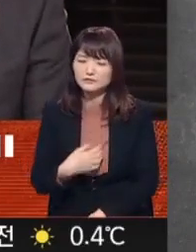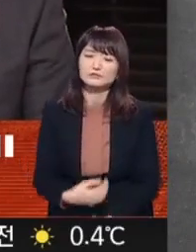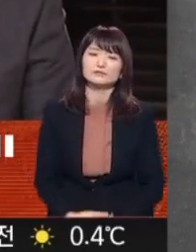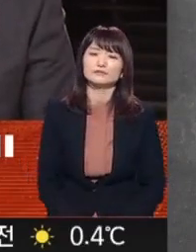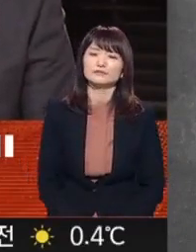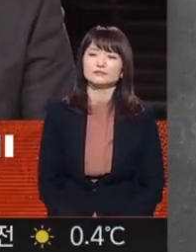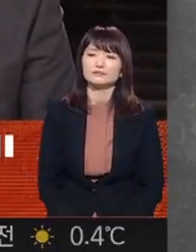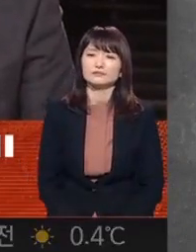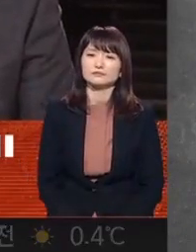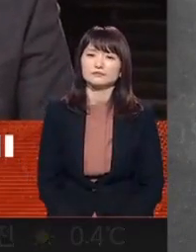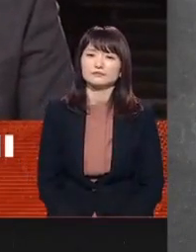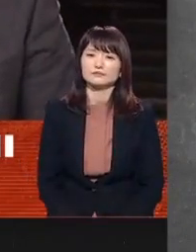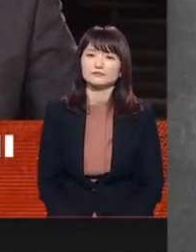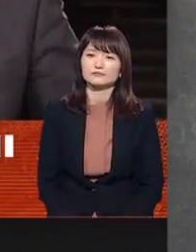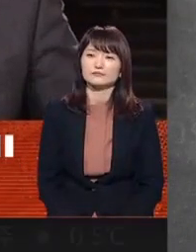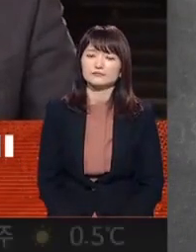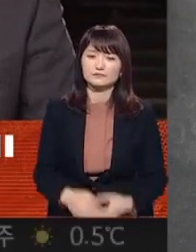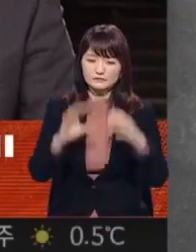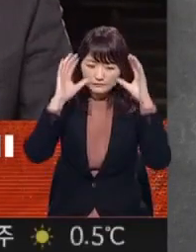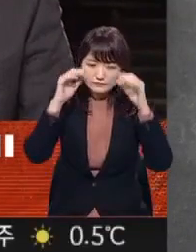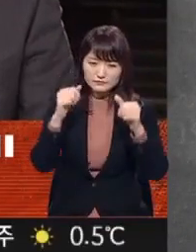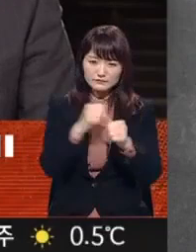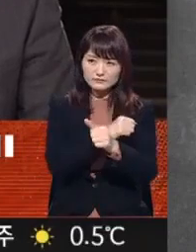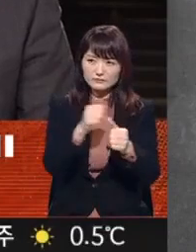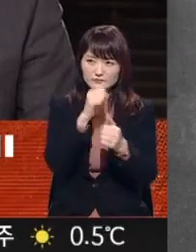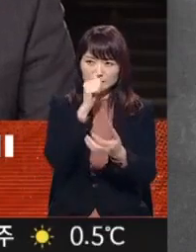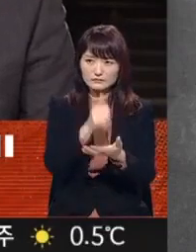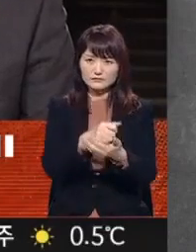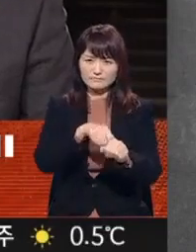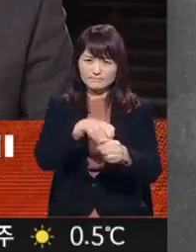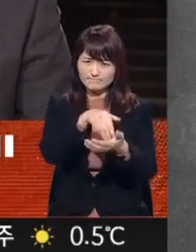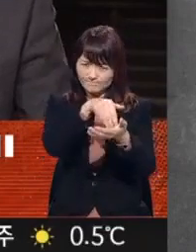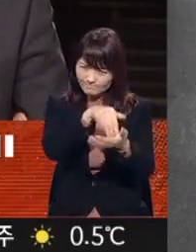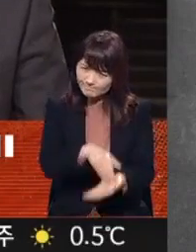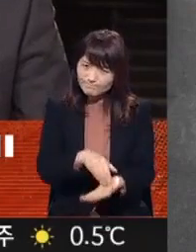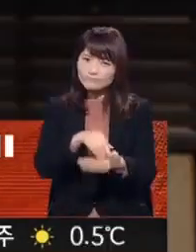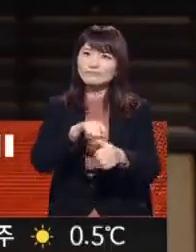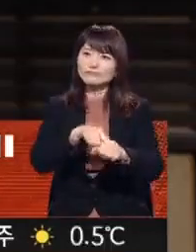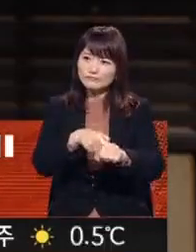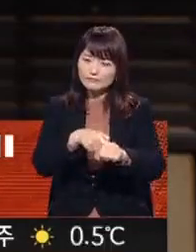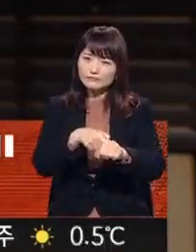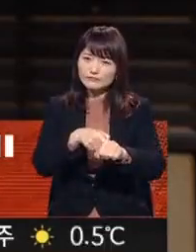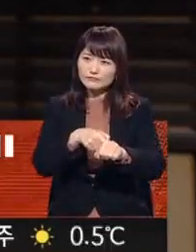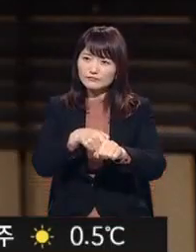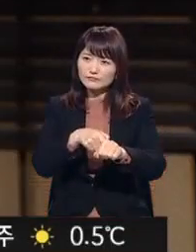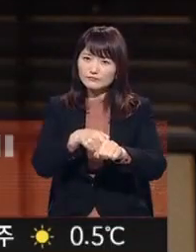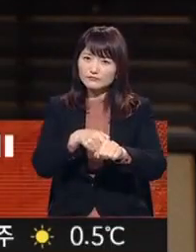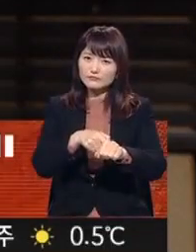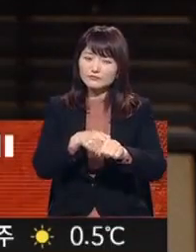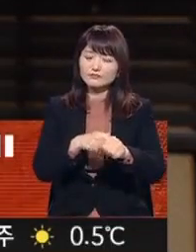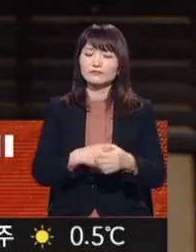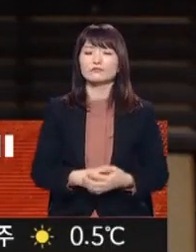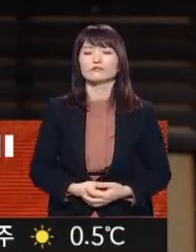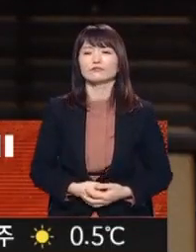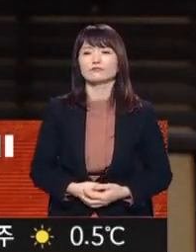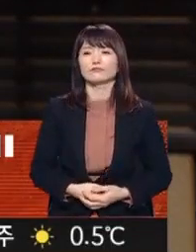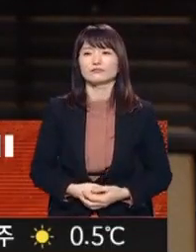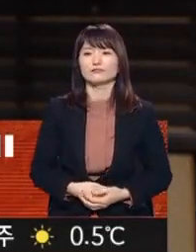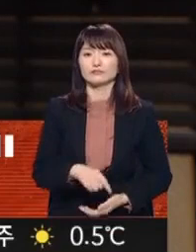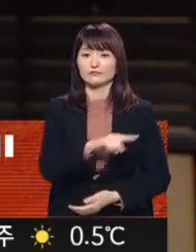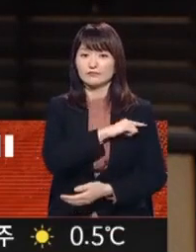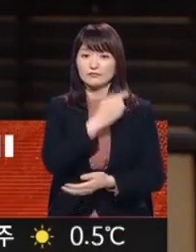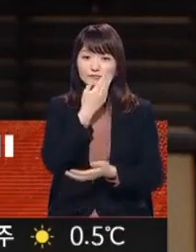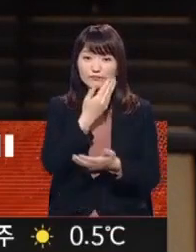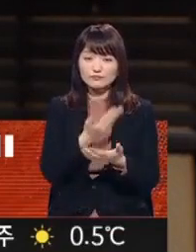일단 이제 많은 분들이 아니 아동학대범죄 같은 경우는 정말 강력하게 처벌해야 되는 거 아니야이 해당 글쓰기도 마찬가지입니다 근데 제일